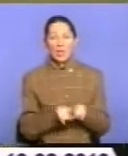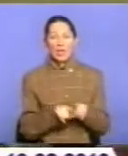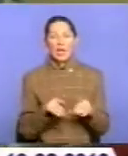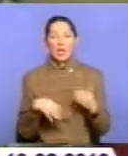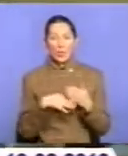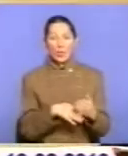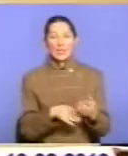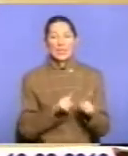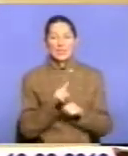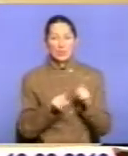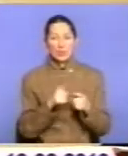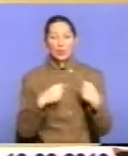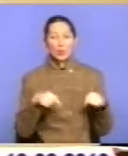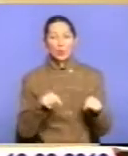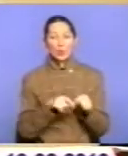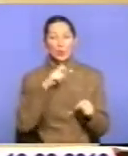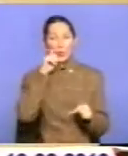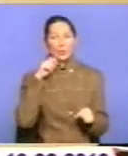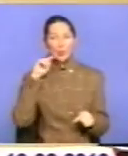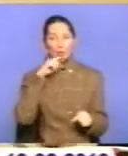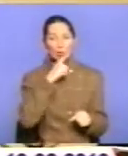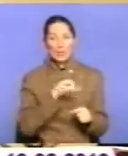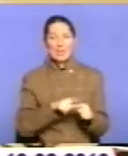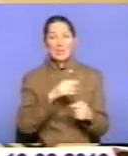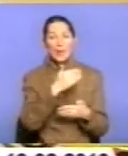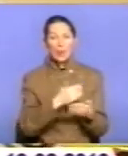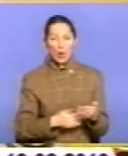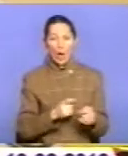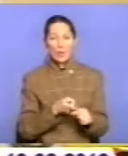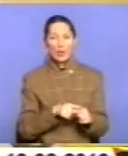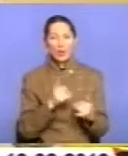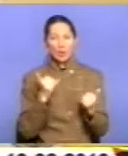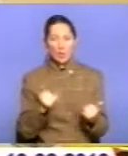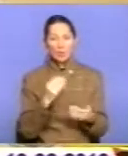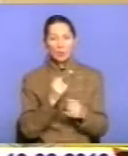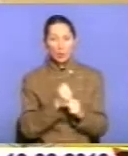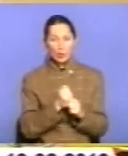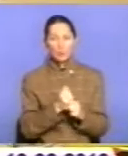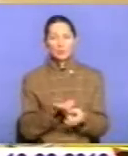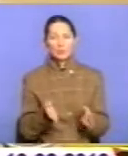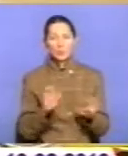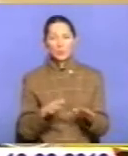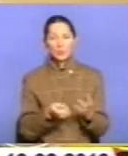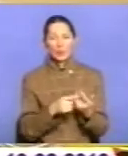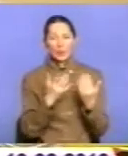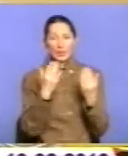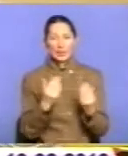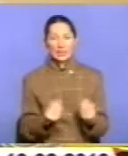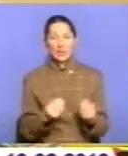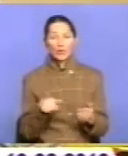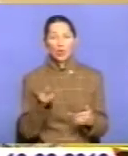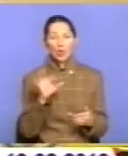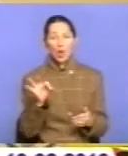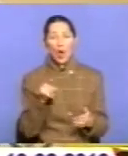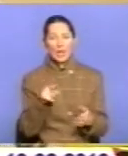економіки. Поэтому вот эта программа, над которой мы сейчас работаем, я надеюсь, что буквально осталось там считанные дни до